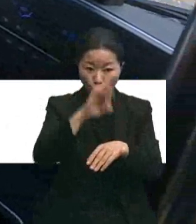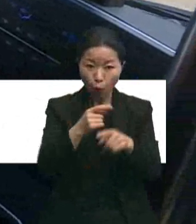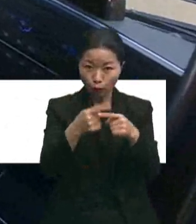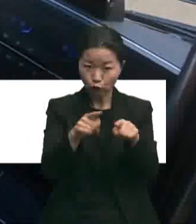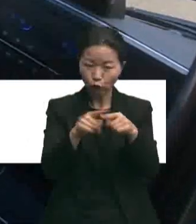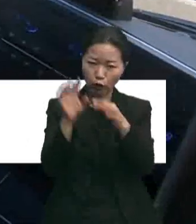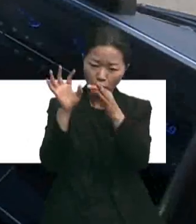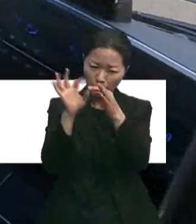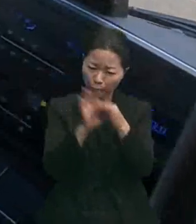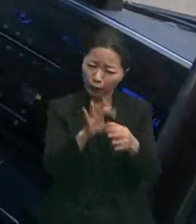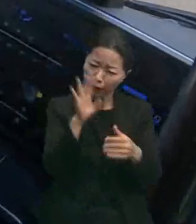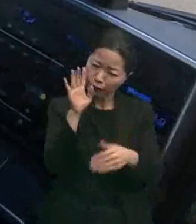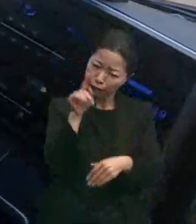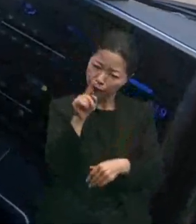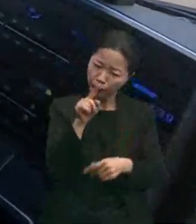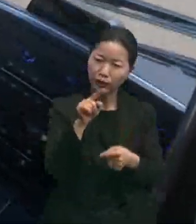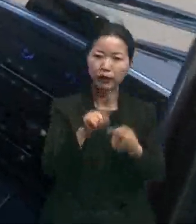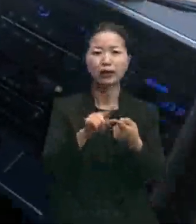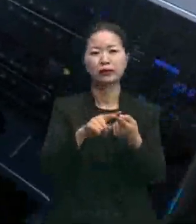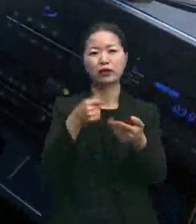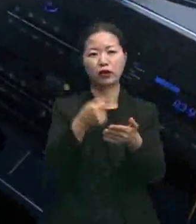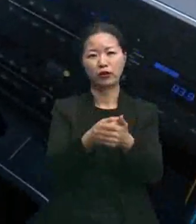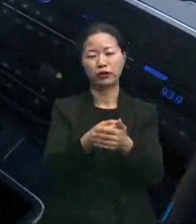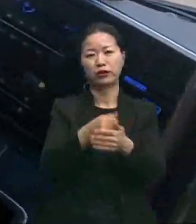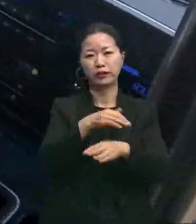지속 여부를 결정할 방침입니다